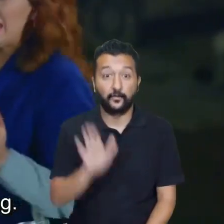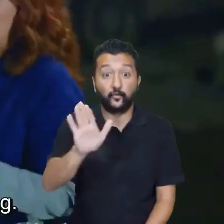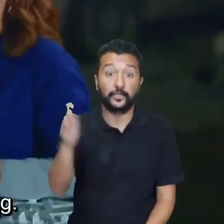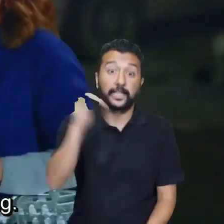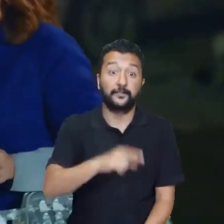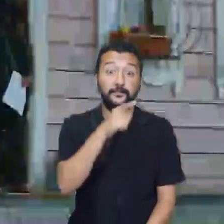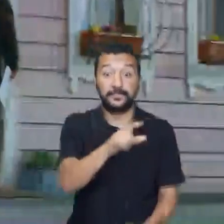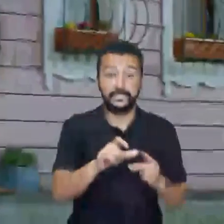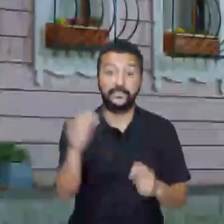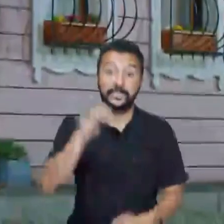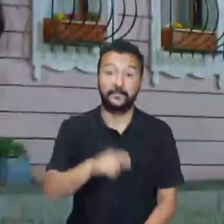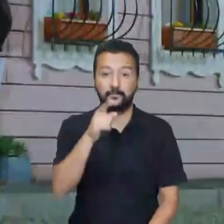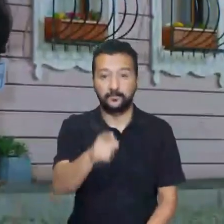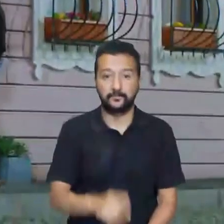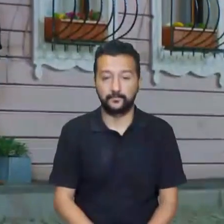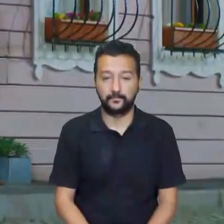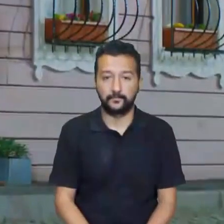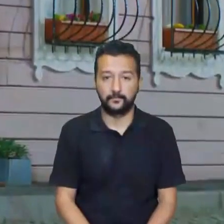sallayıp dışarı çıktı.